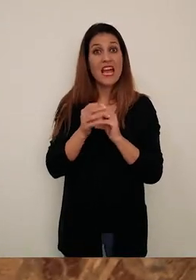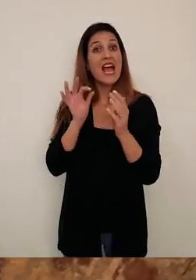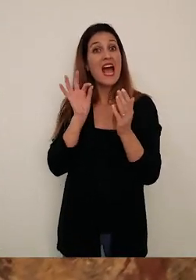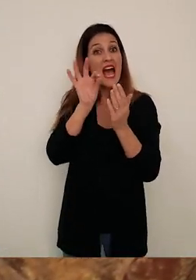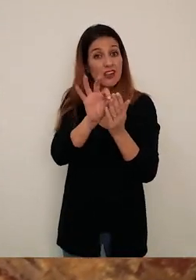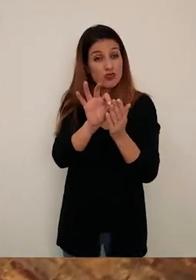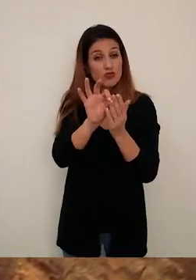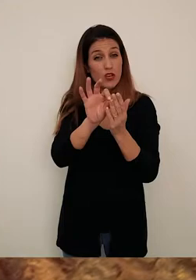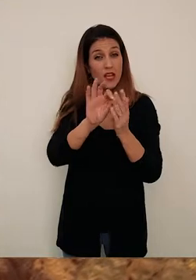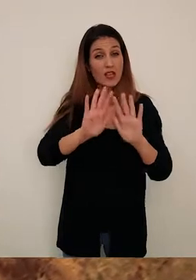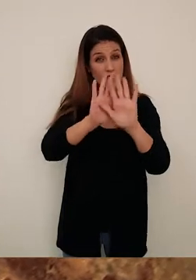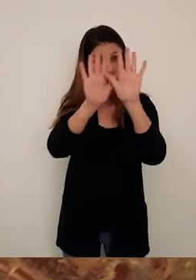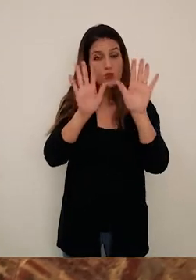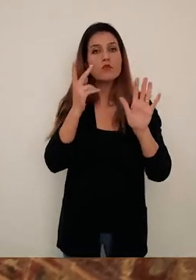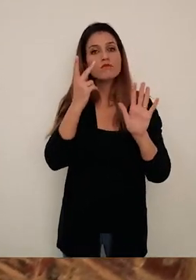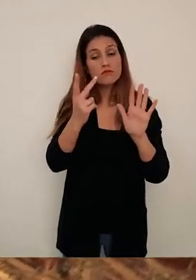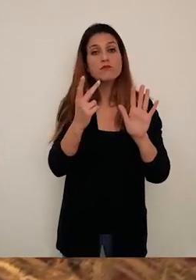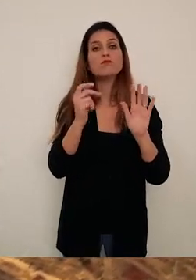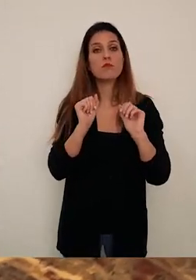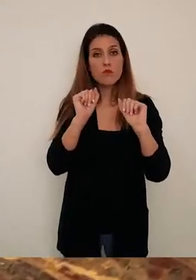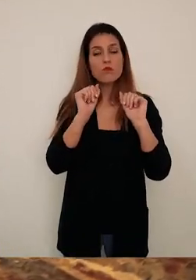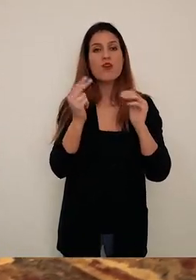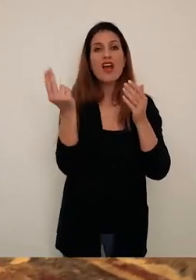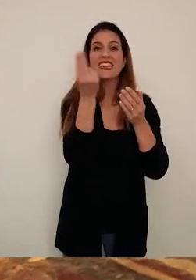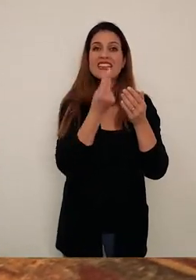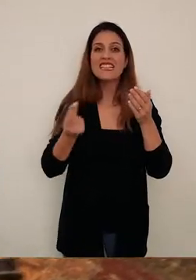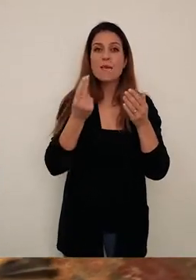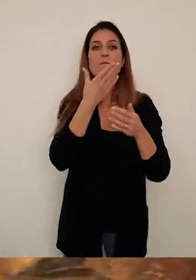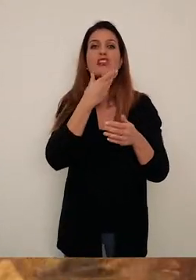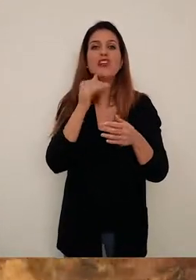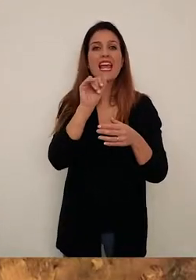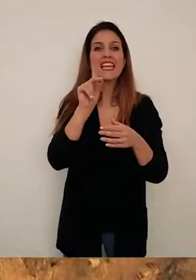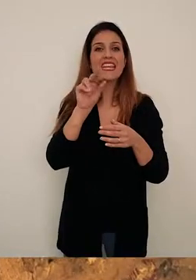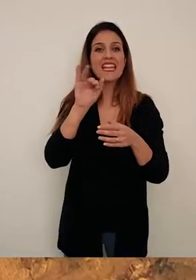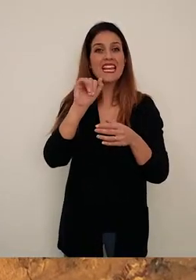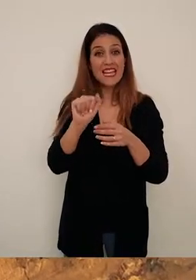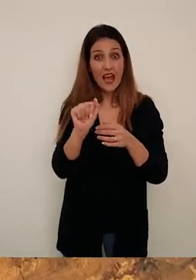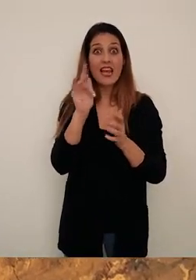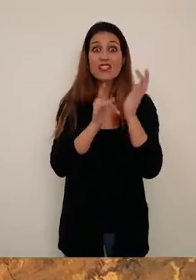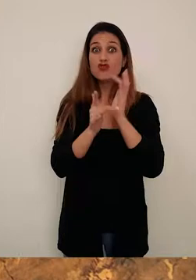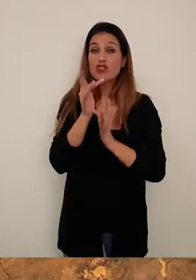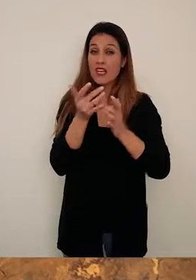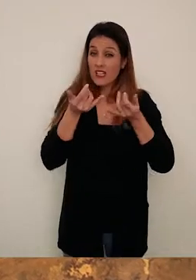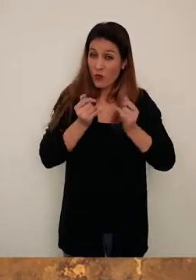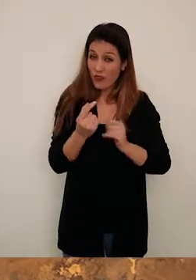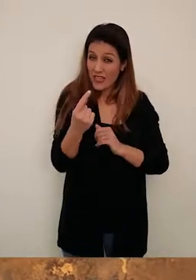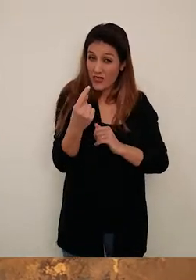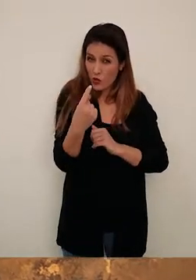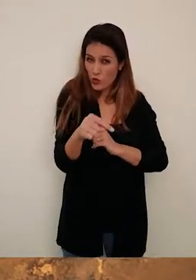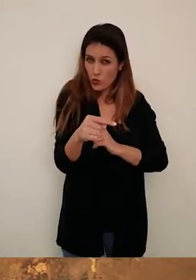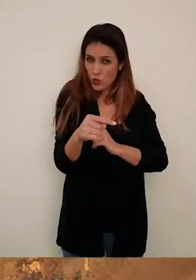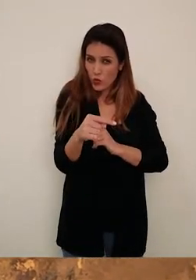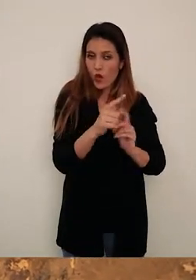Al centro della struttura si possono ancora ammirare le pitture della Madonna dell'Idria, che indica la via della salvezza a suo figlio